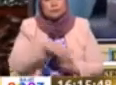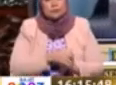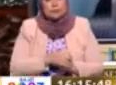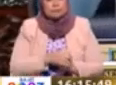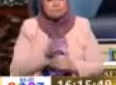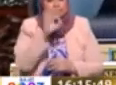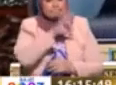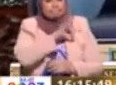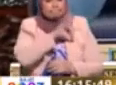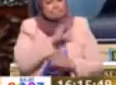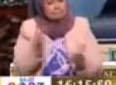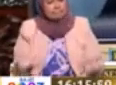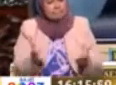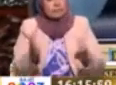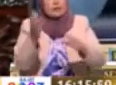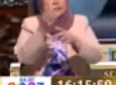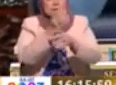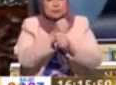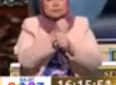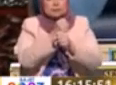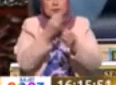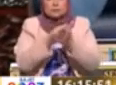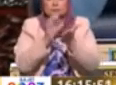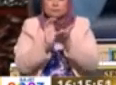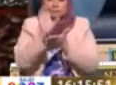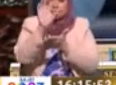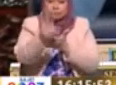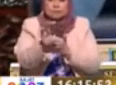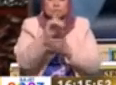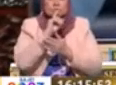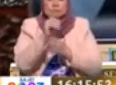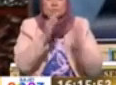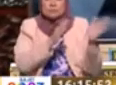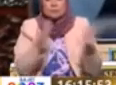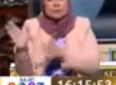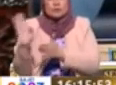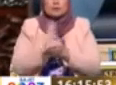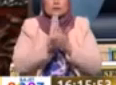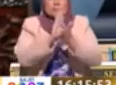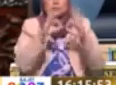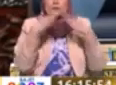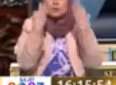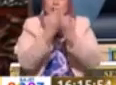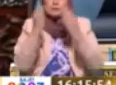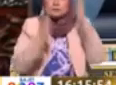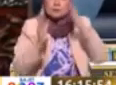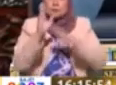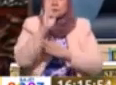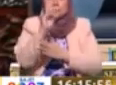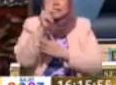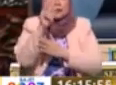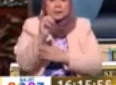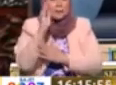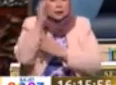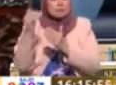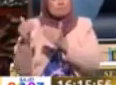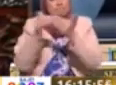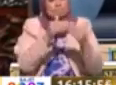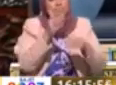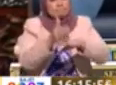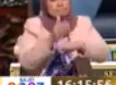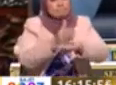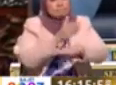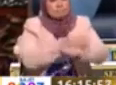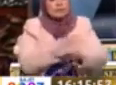Menyedari manfaat yang diraih daripada pemberian bantuan tunai langsung, pelaksanaan Bantuan Keluarga Malaysia atau BKM akan terus ditambah